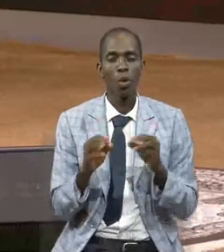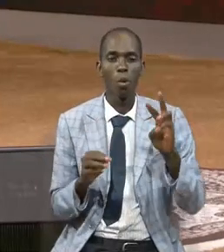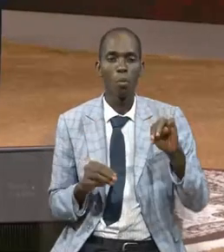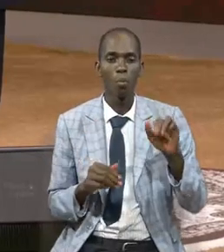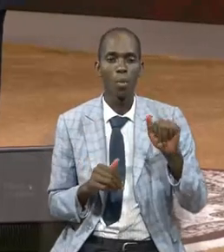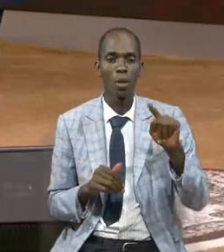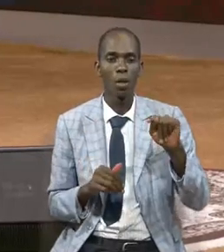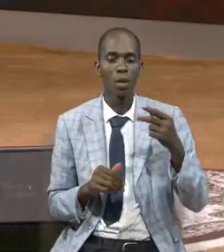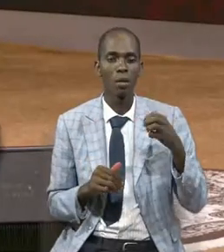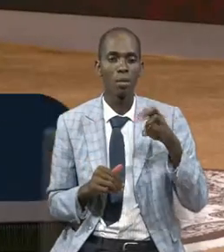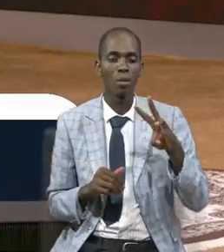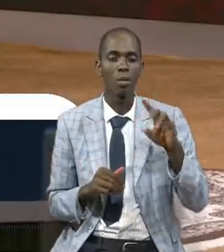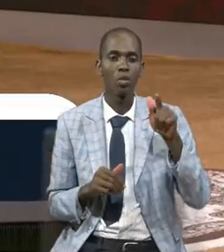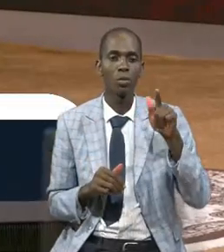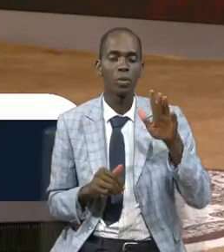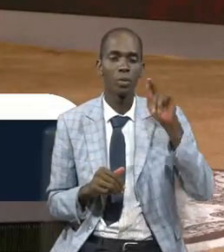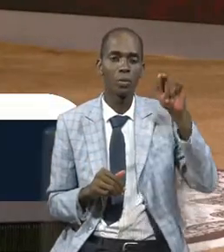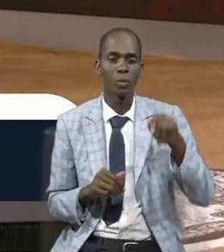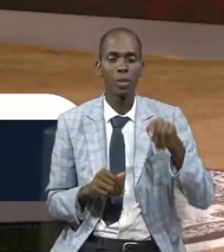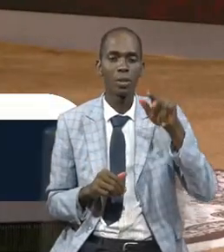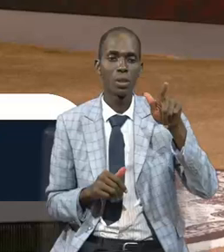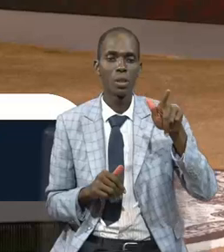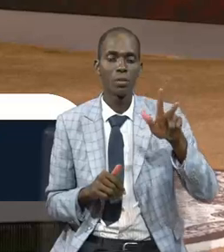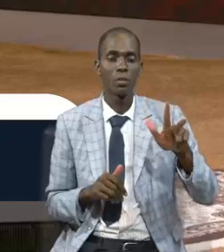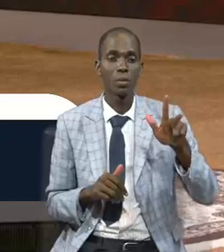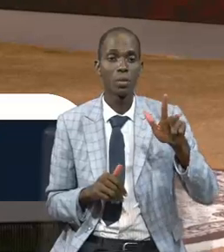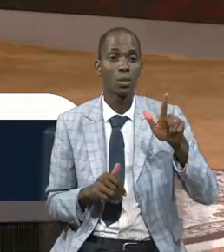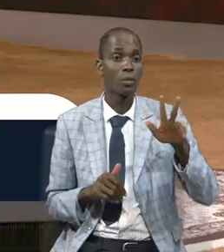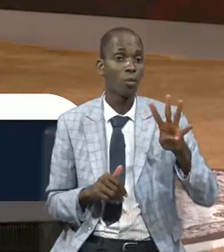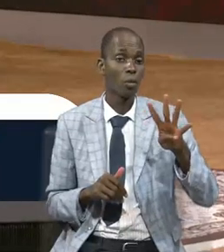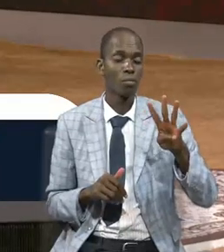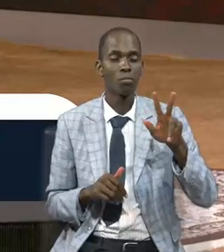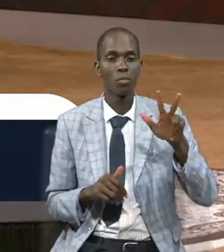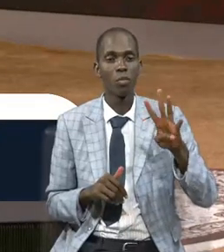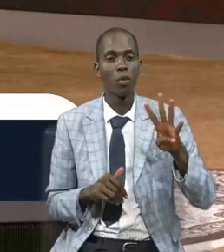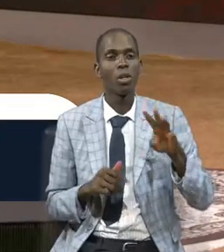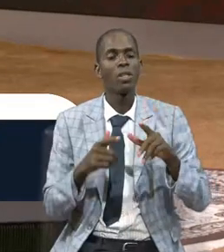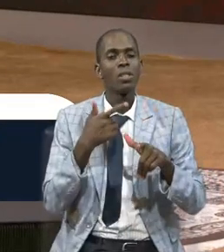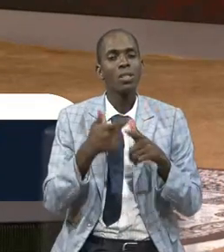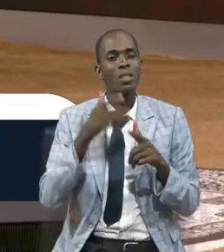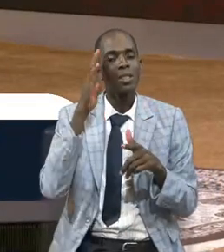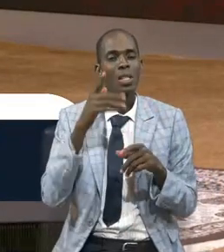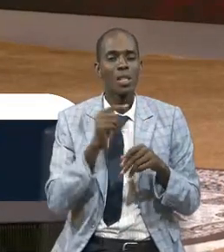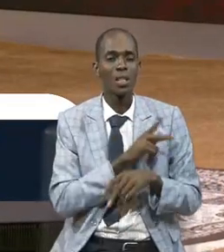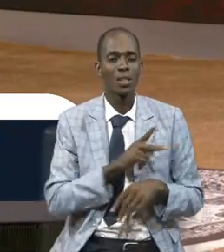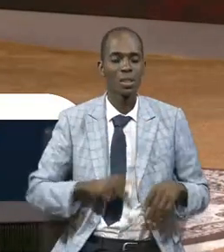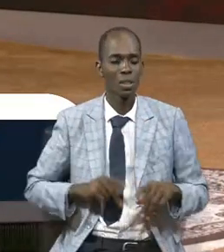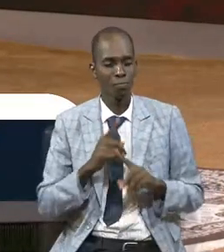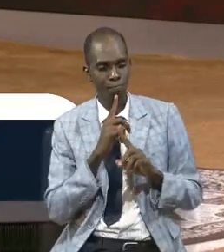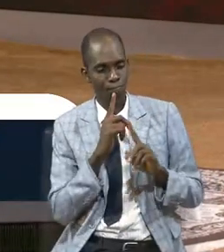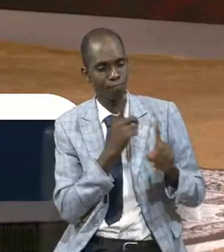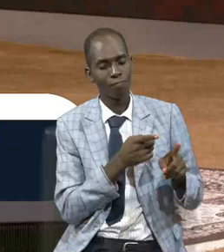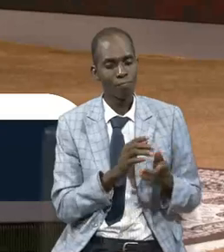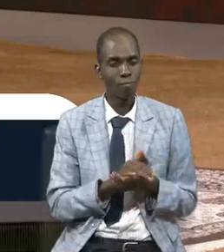25, 34. Matthieu 25, 34. Alors le roi dira à ceux